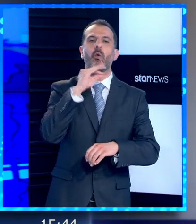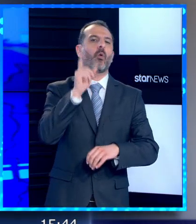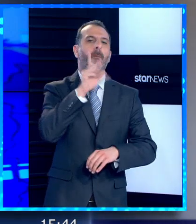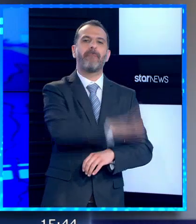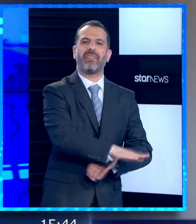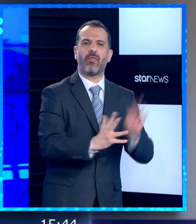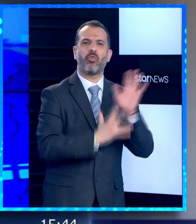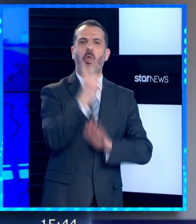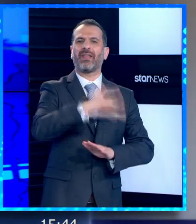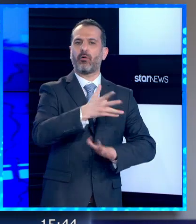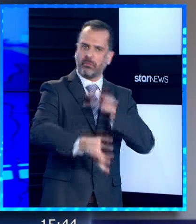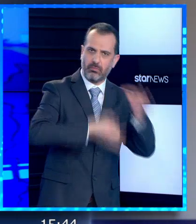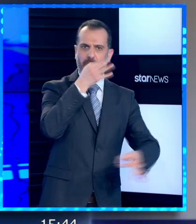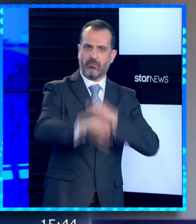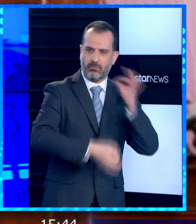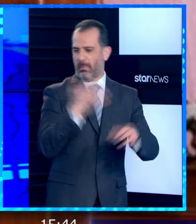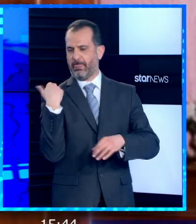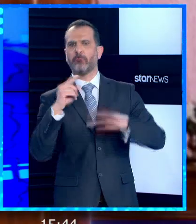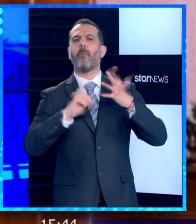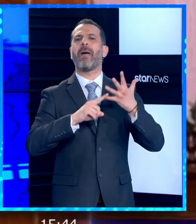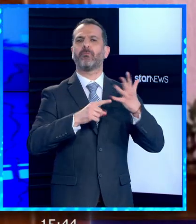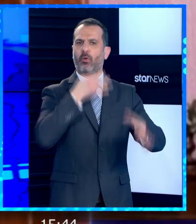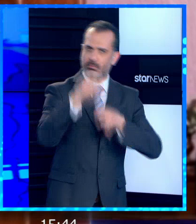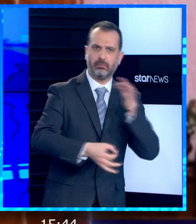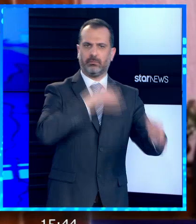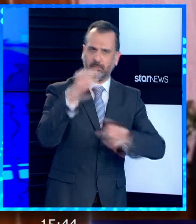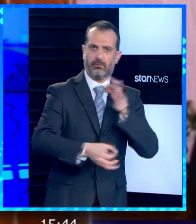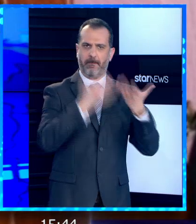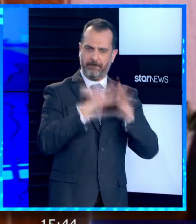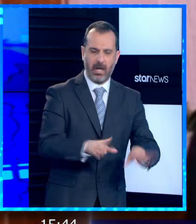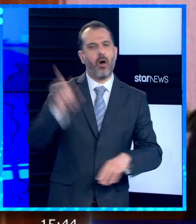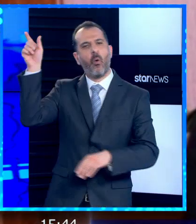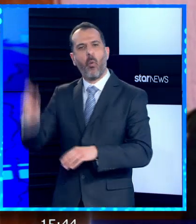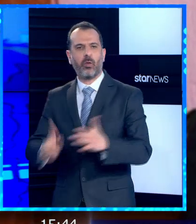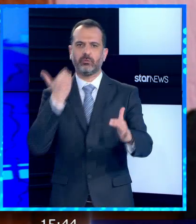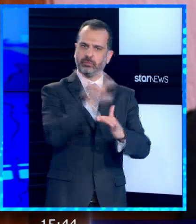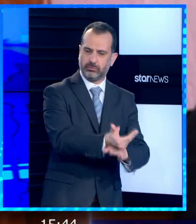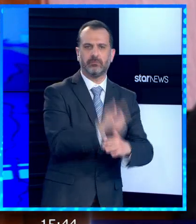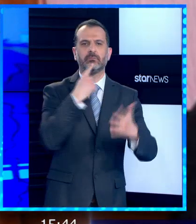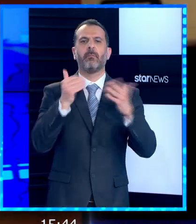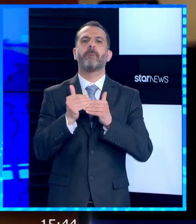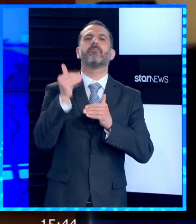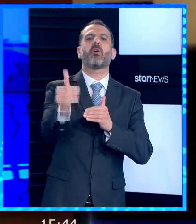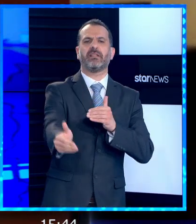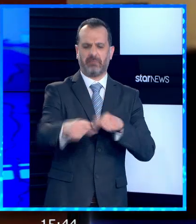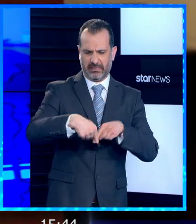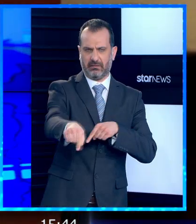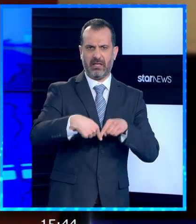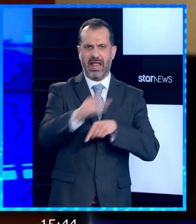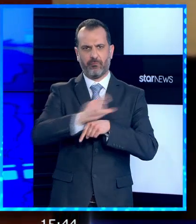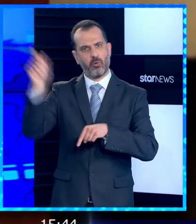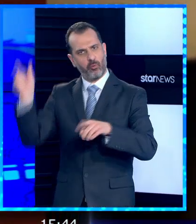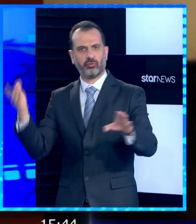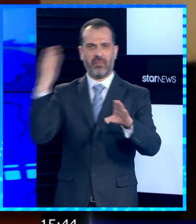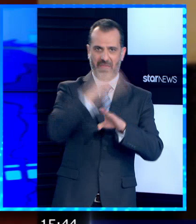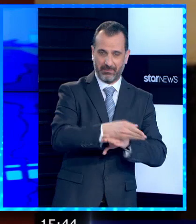η μικρή 12χρονη στις τελευταίες καταθέσεις της. Ο 60χρονος ζήτησε προθεσμία για να δώσει εξηγήσεις εντός της εβδομάδας. Να πούμε τι